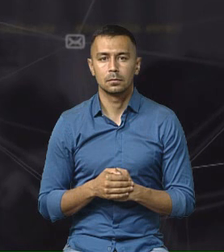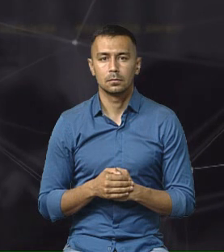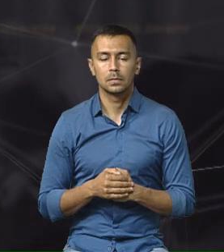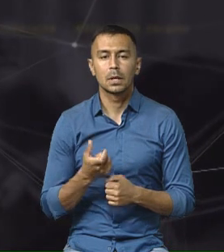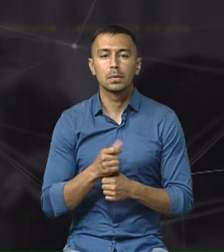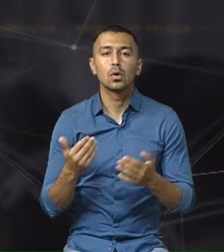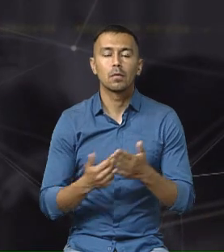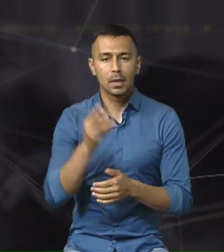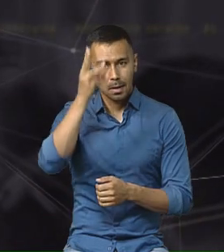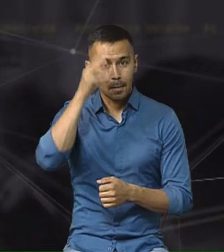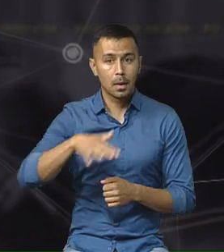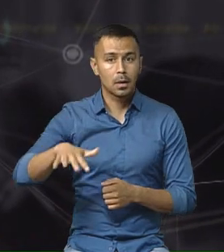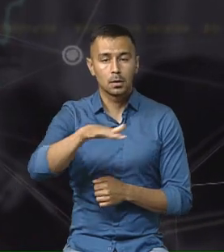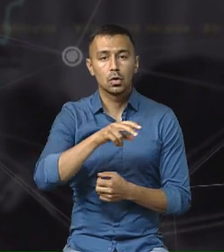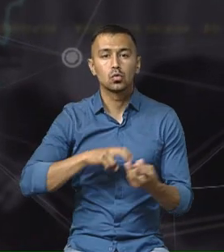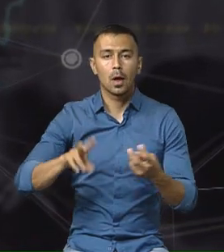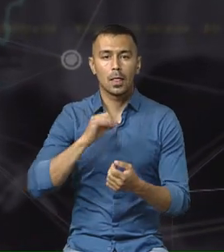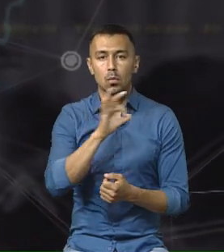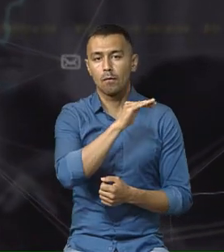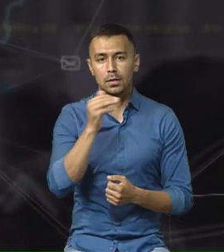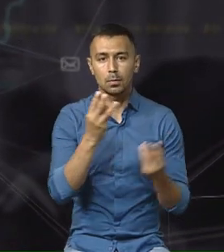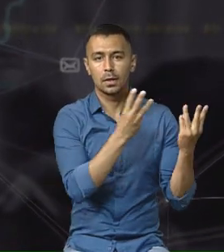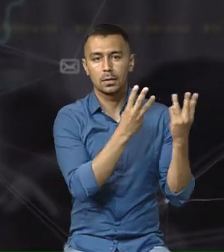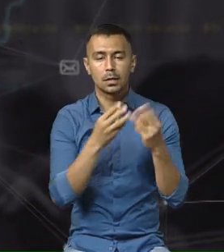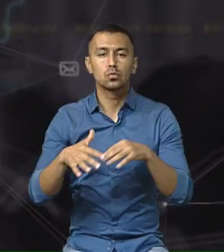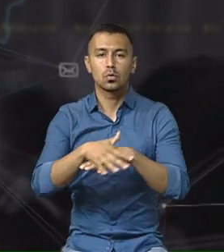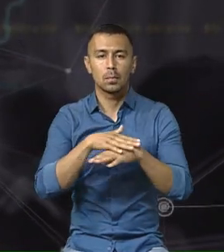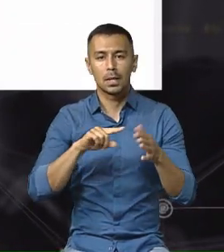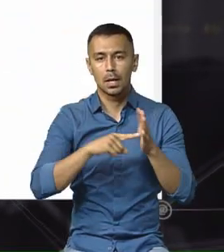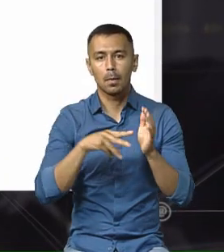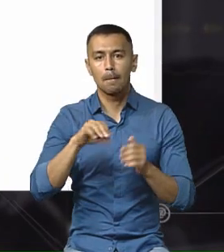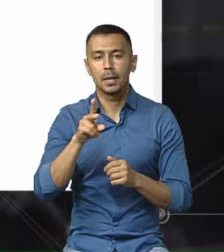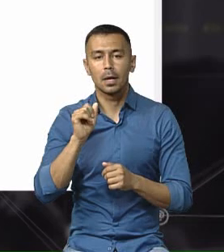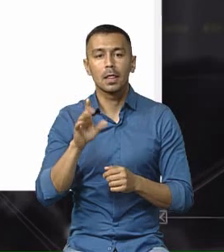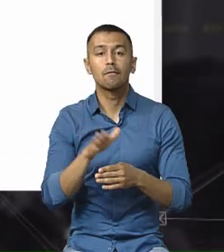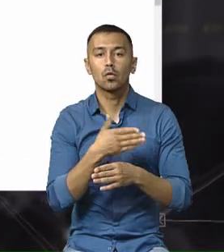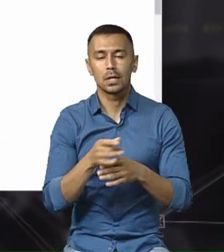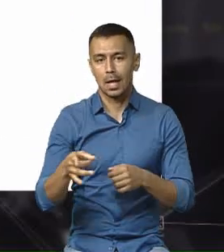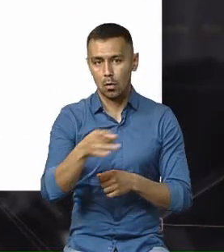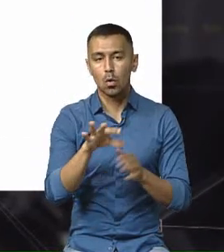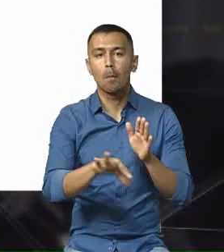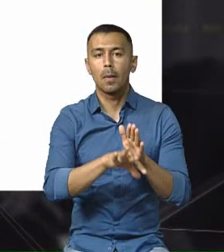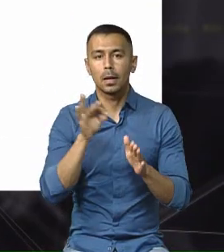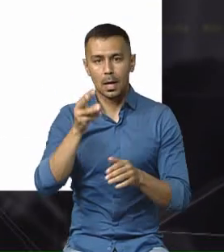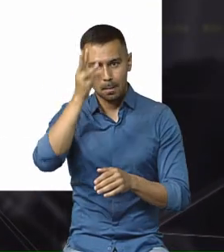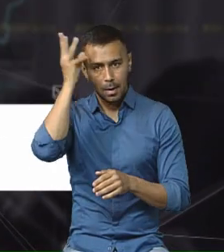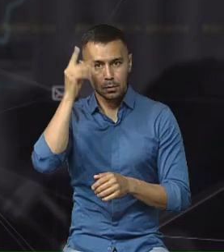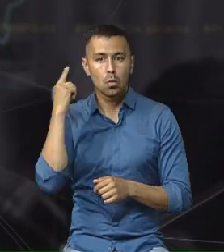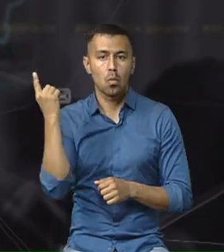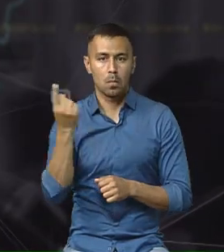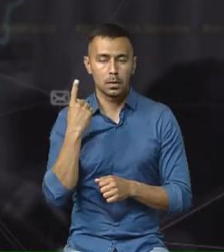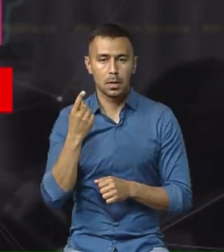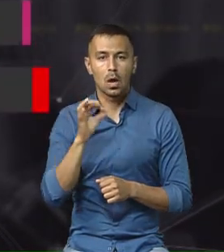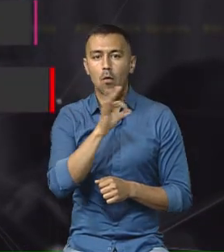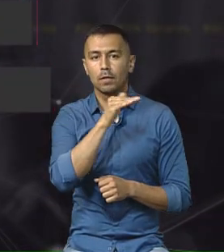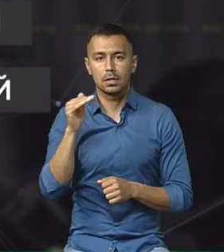Більше новин Хмельниччини шукайте на нашому офіційному сайті «Суспільне.Медіа», де у розділі «Регіони» обирайте Хмельницьку область, та на